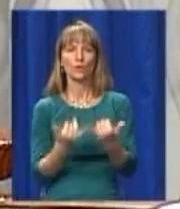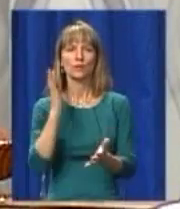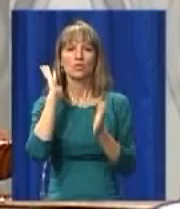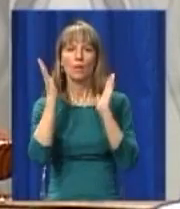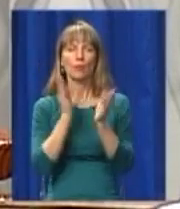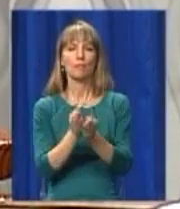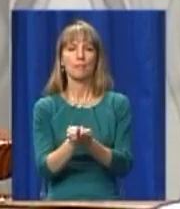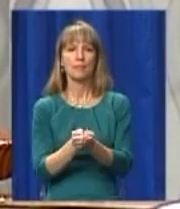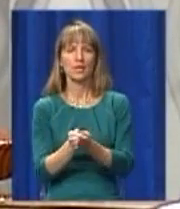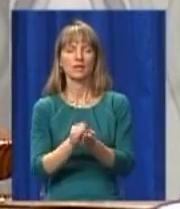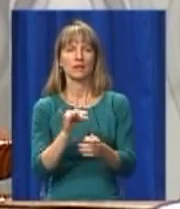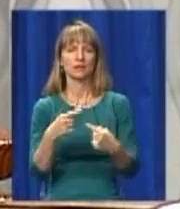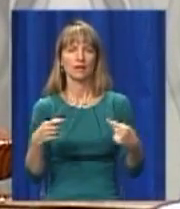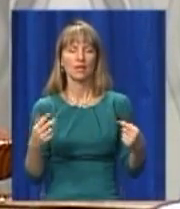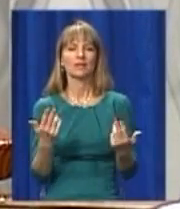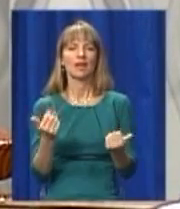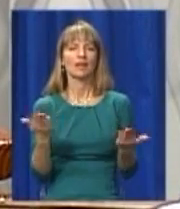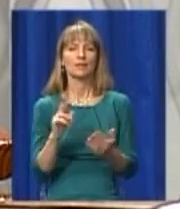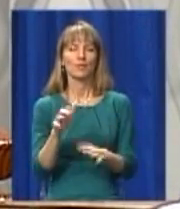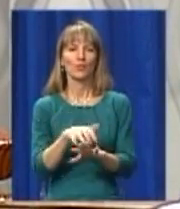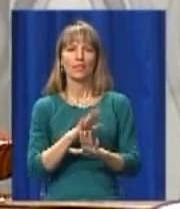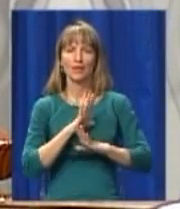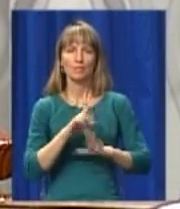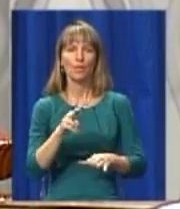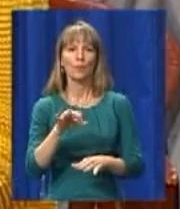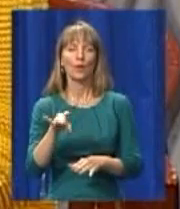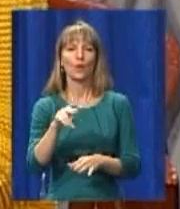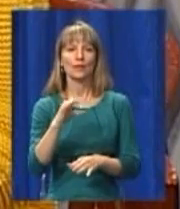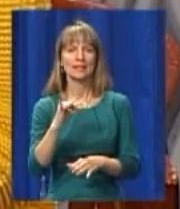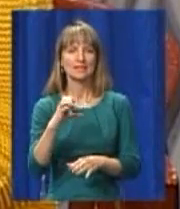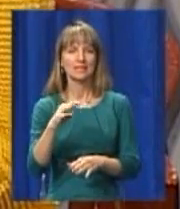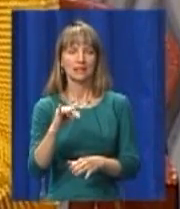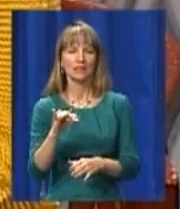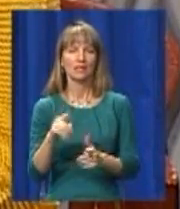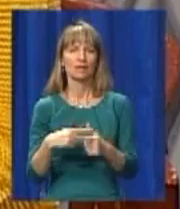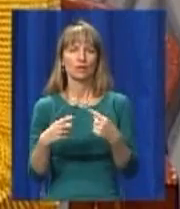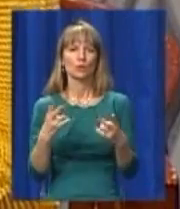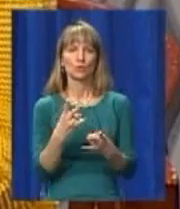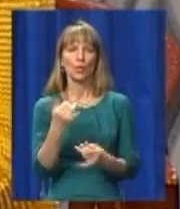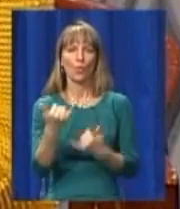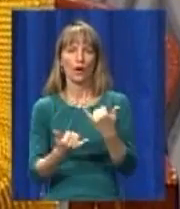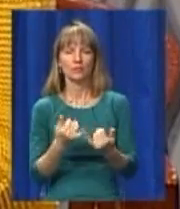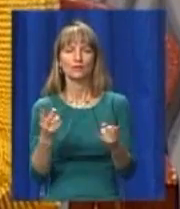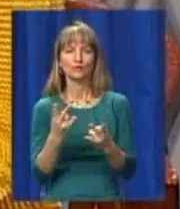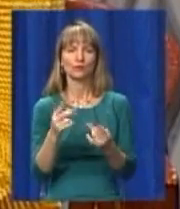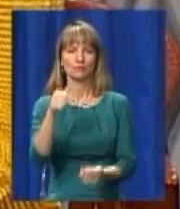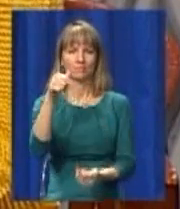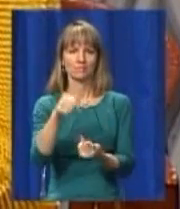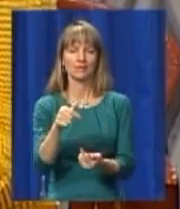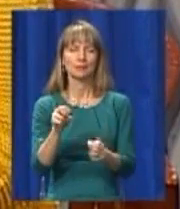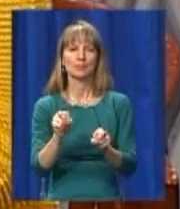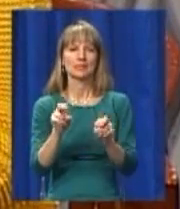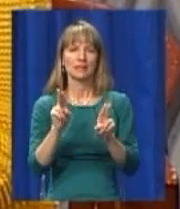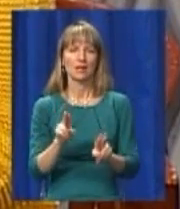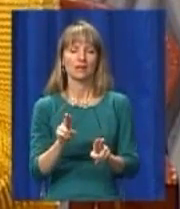там, тому подобное. Ну, дійсно так, які б котики не були, породисті, не породисті, я вважаю, що доглядати за ними треба якось відповідно якимись